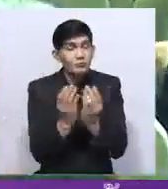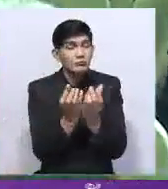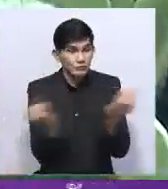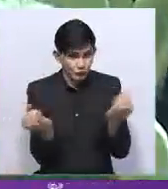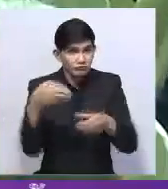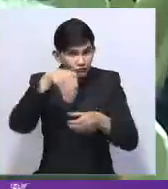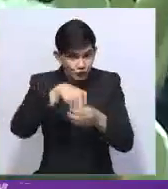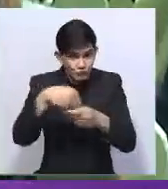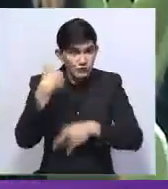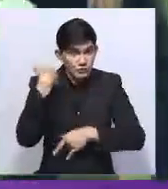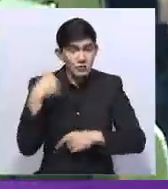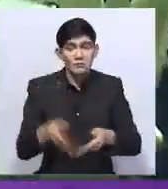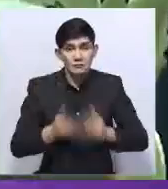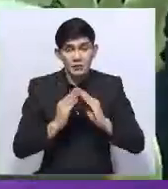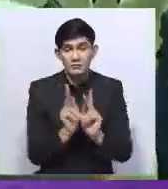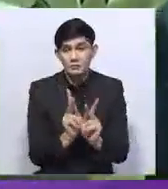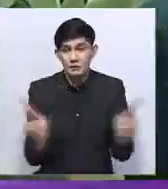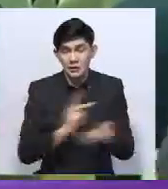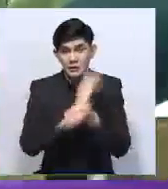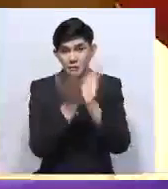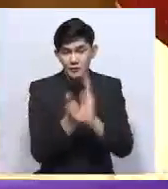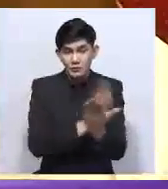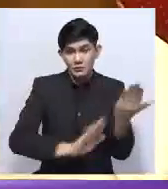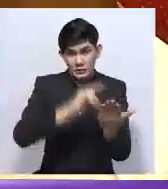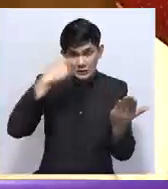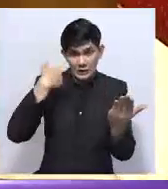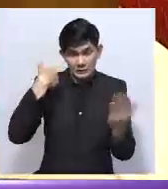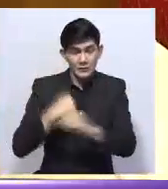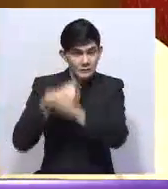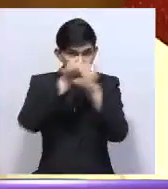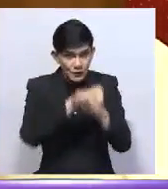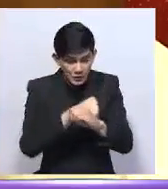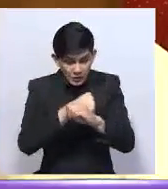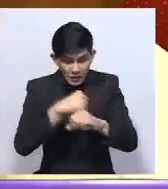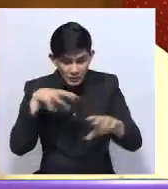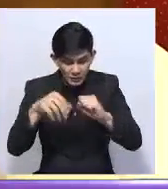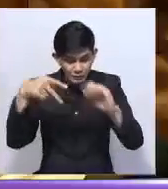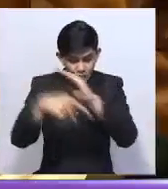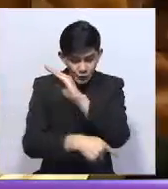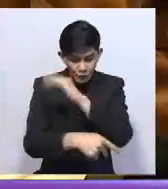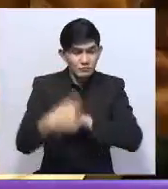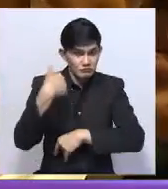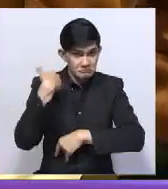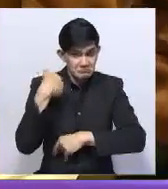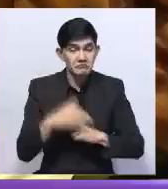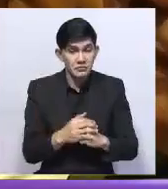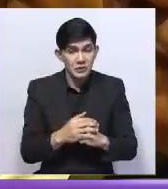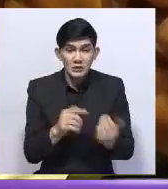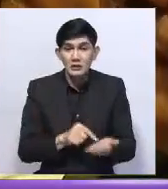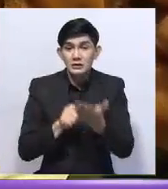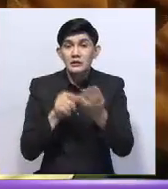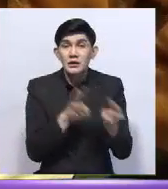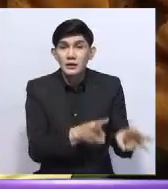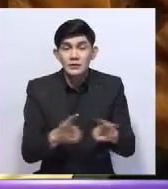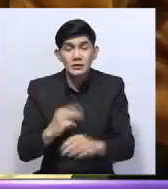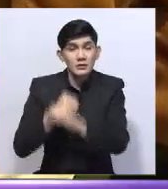ญยังมีการตั้งคณะกรรมการปฏิรูปประเทศด้านการป้องกันและปราบปรามการทุจริตและประพฤติมิชอบเสนอแนวทางม